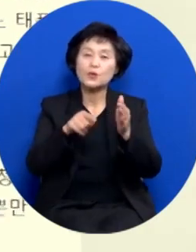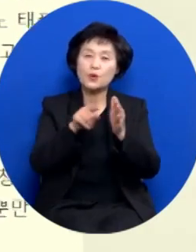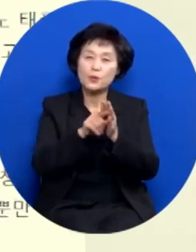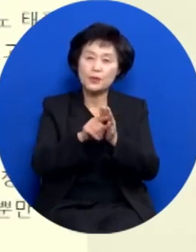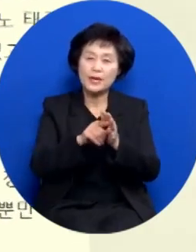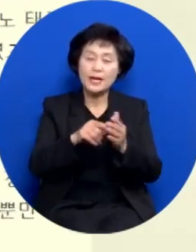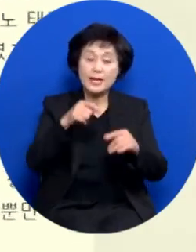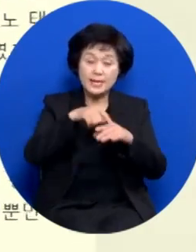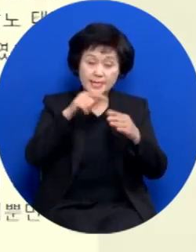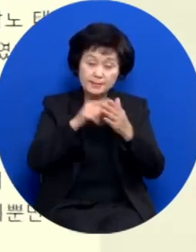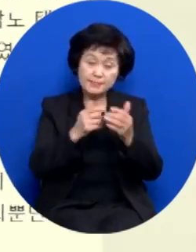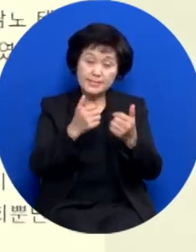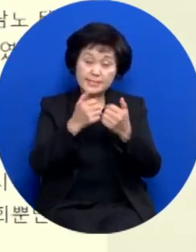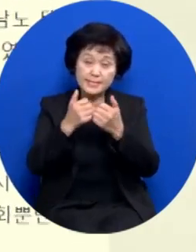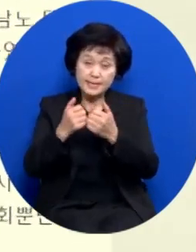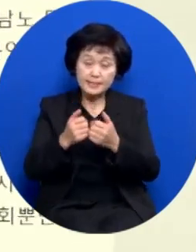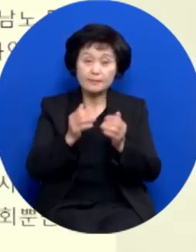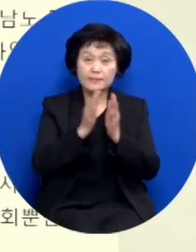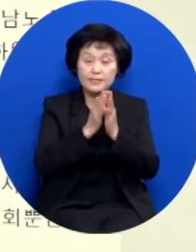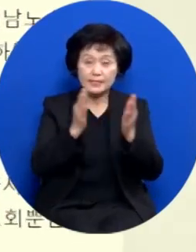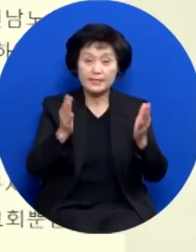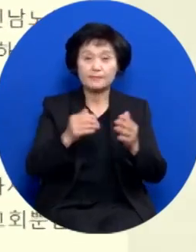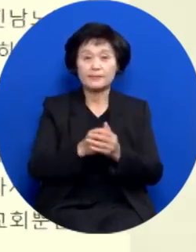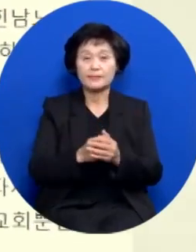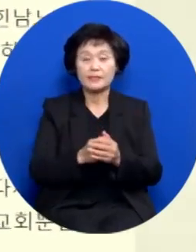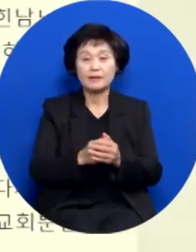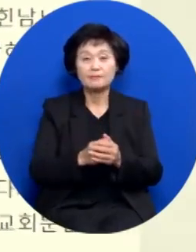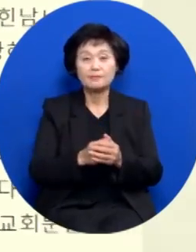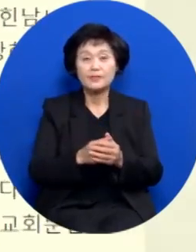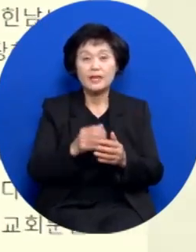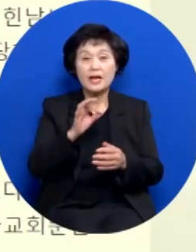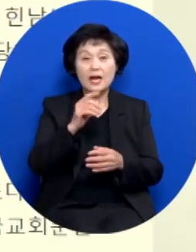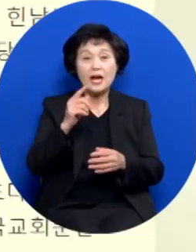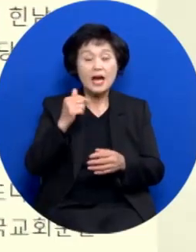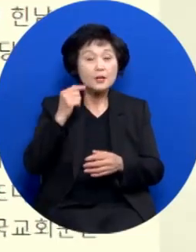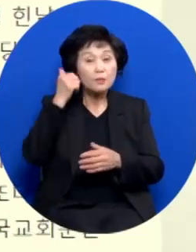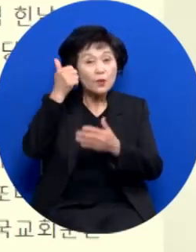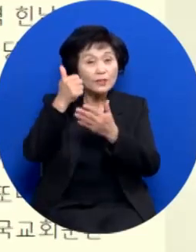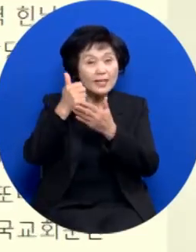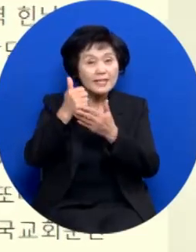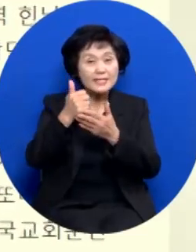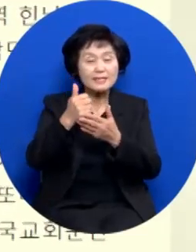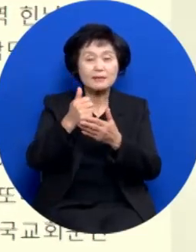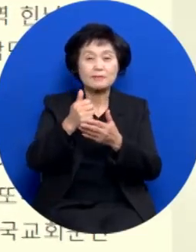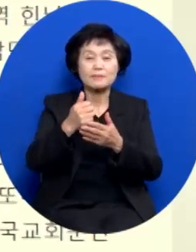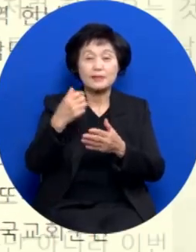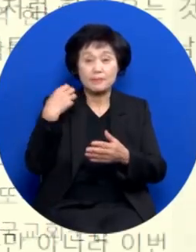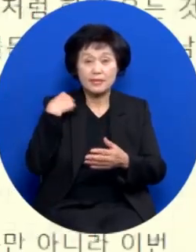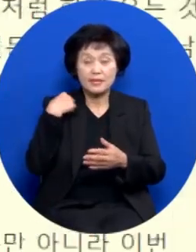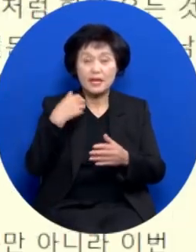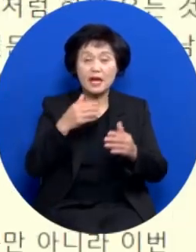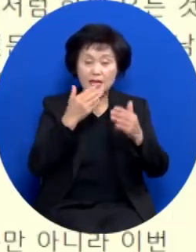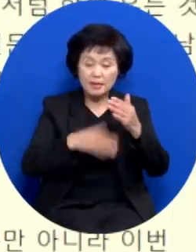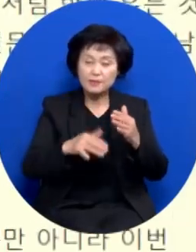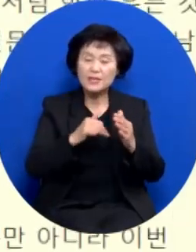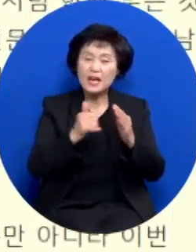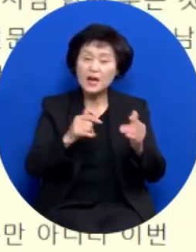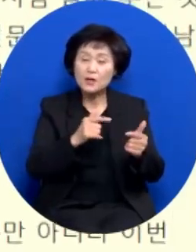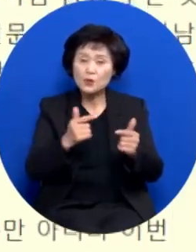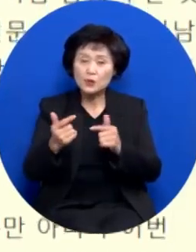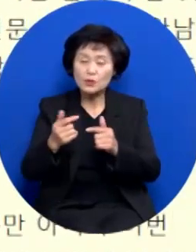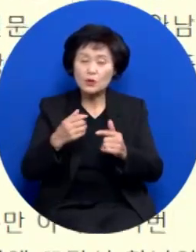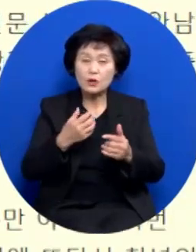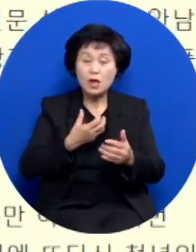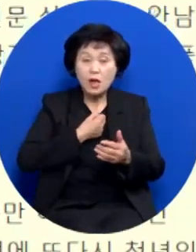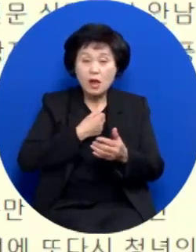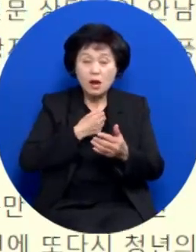비상전화는 심리상담 전문가이자 한교봉 전문위원인 안문기 목사가 맡았습니다. 한교봉은 유가족을 트라우마에서 벗어나게 하는 일은